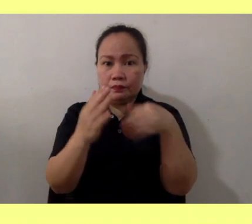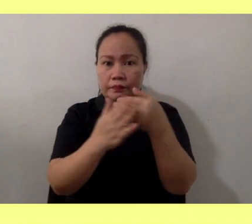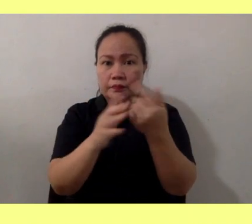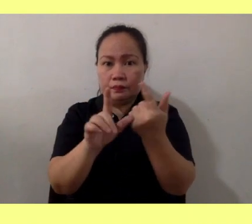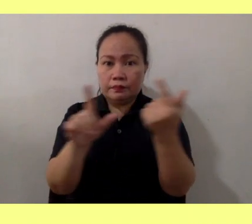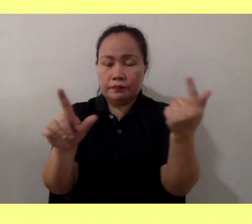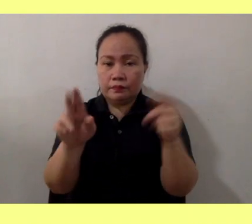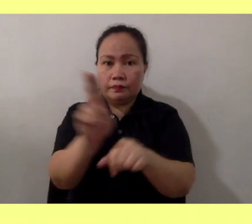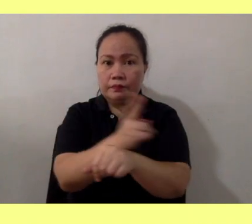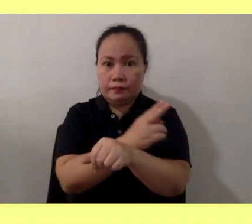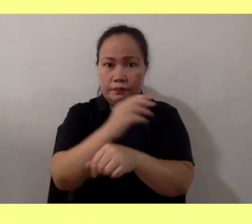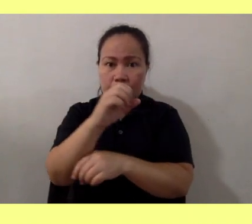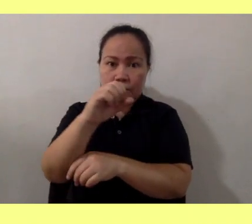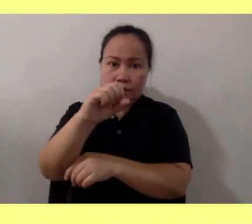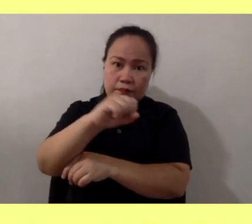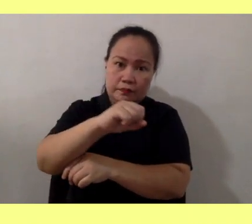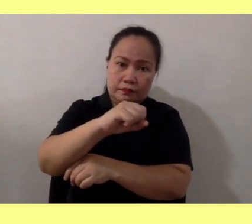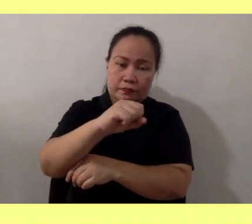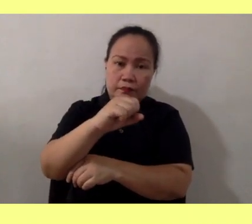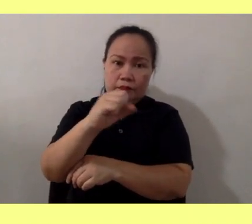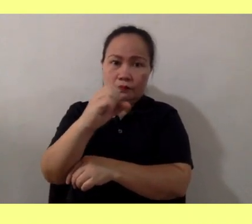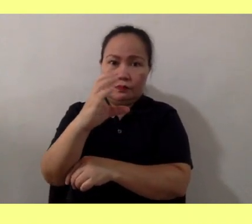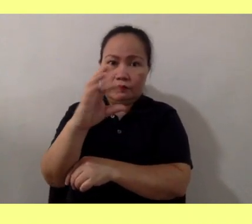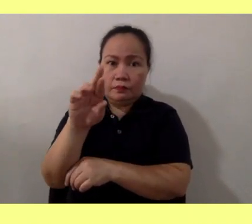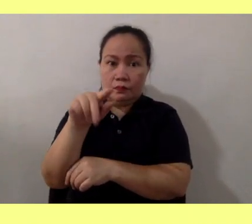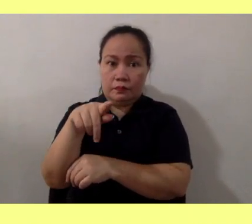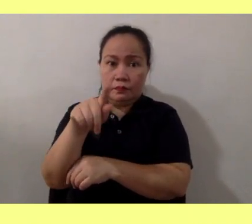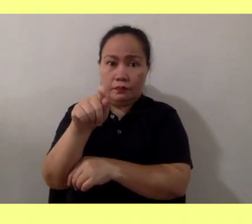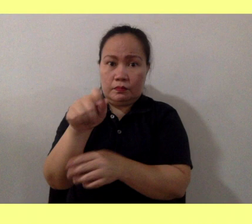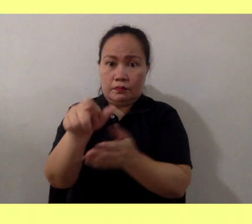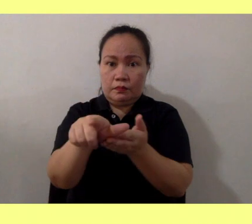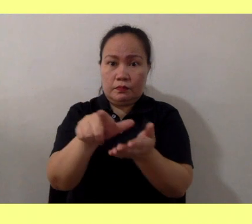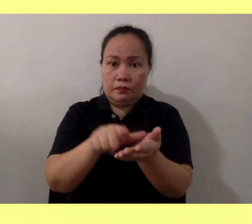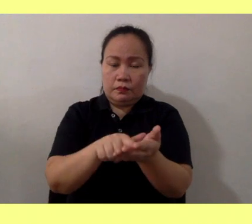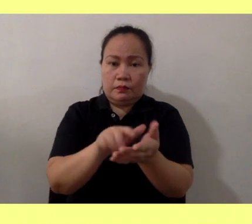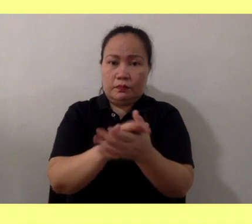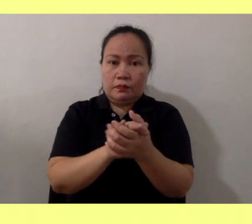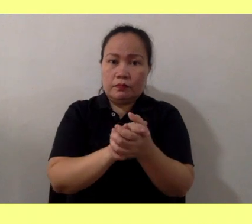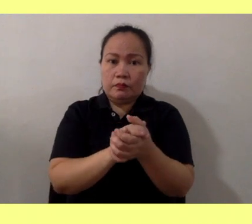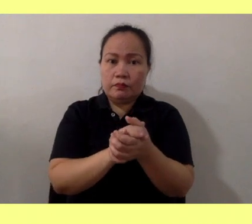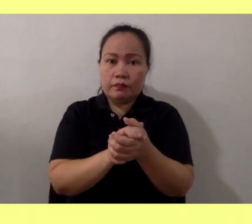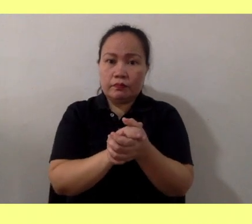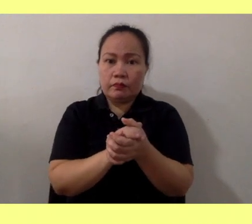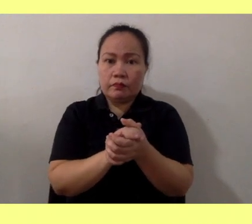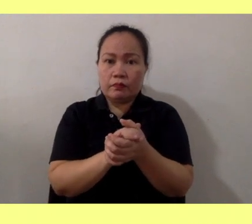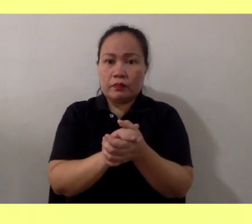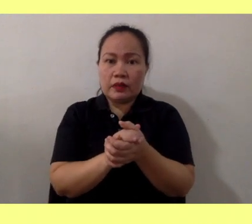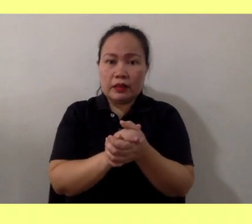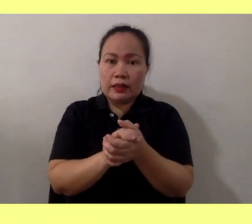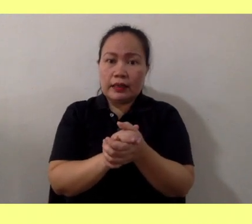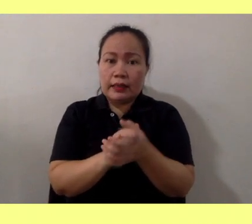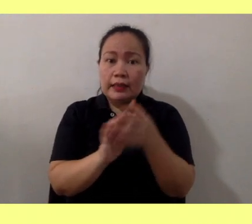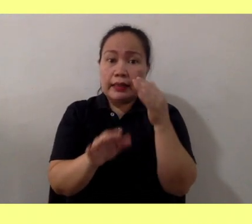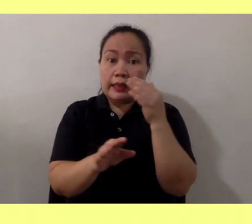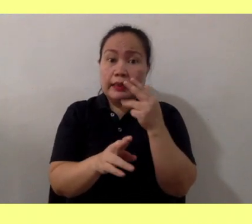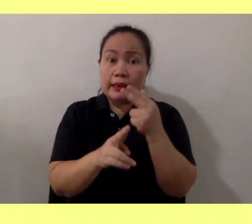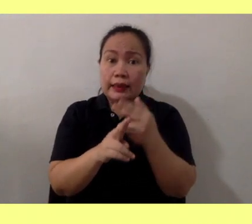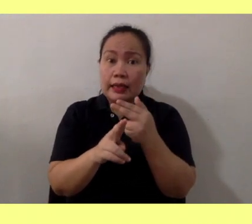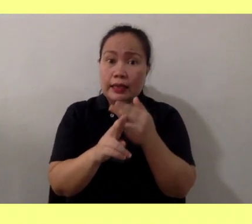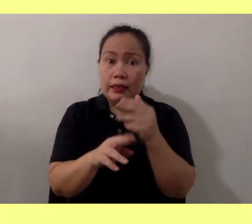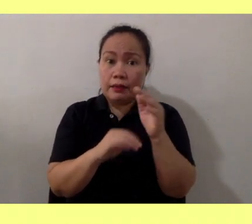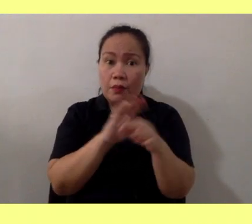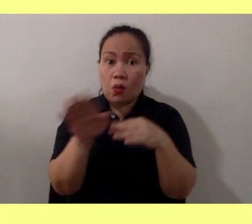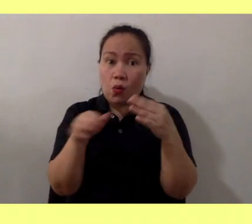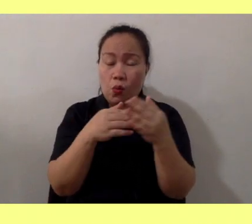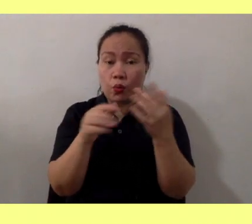a script letter. So, meron tayong 4 na lines dito. Okay? So, meron tayong 4 na lines. Kaya lang, ang hinihingi